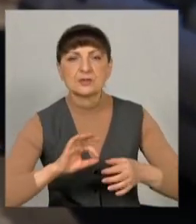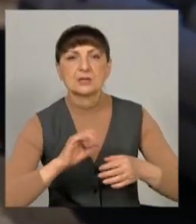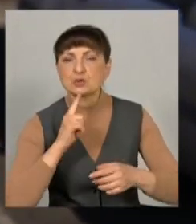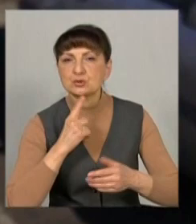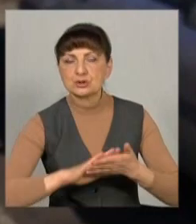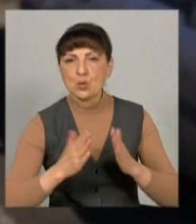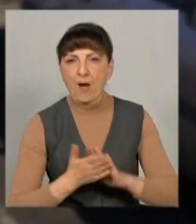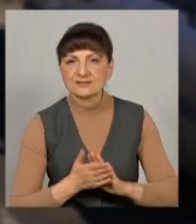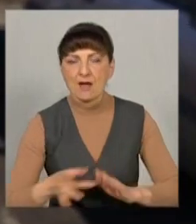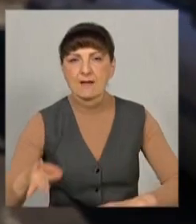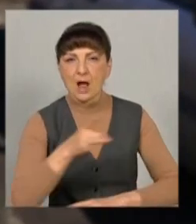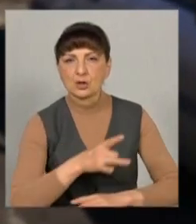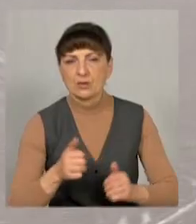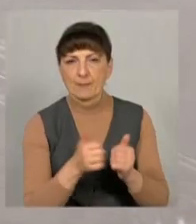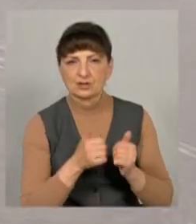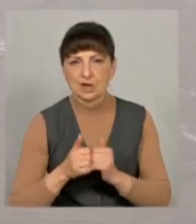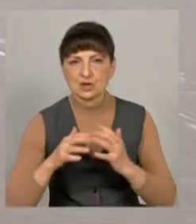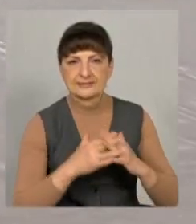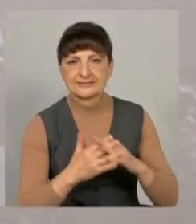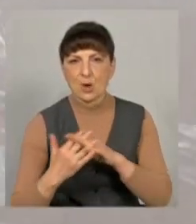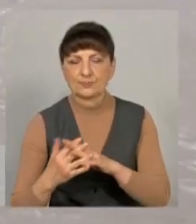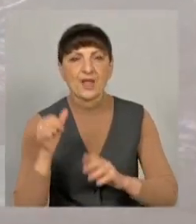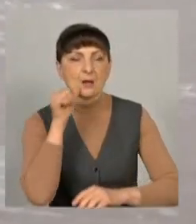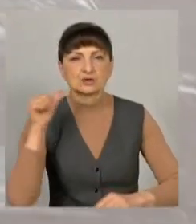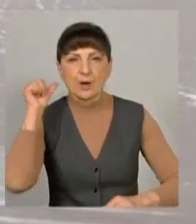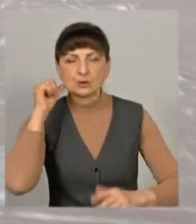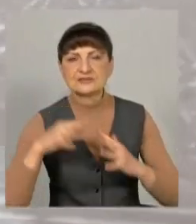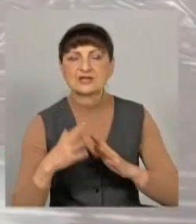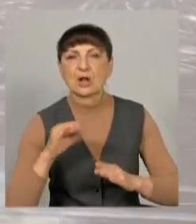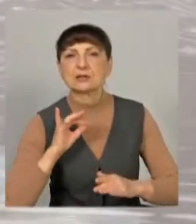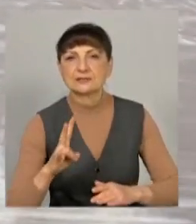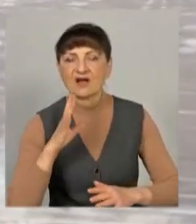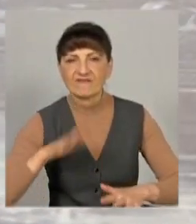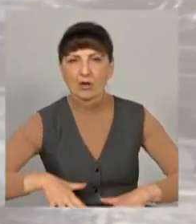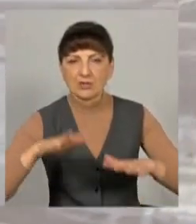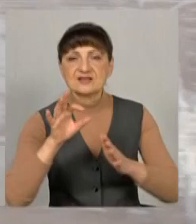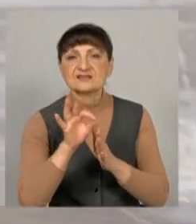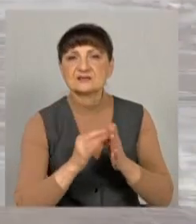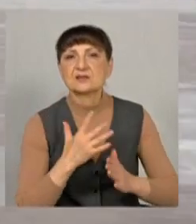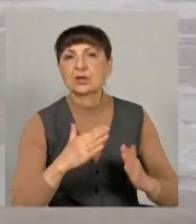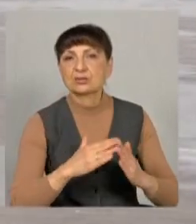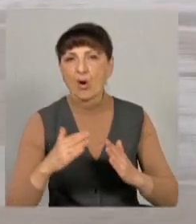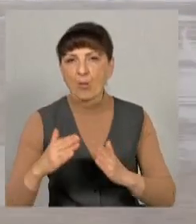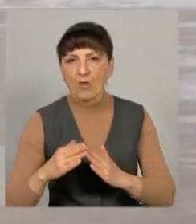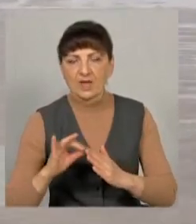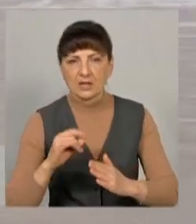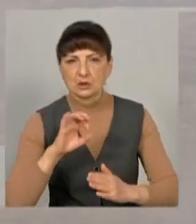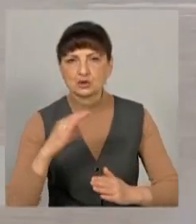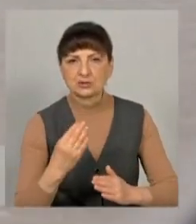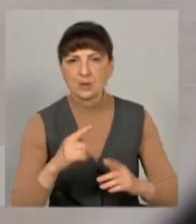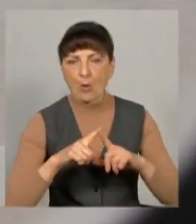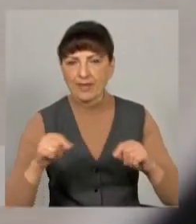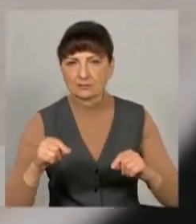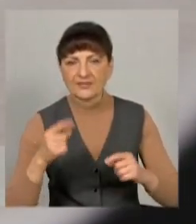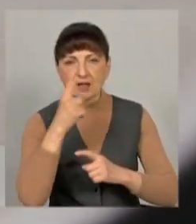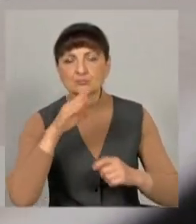становится ситуация в районе ближайших сел. Напомним, в прошлом году в селе Шалгын под воду ушли сразу несколько домов и социальных объектов. По данным